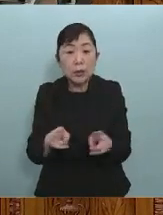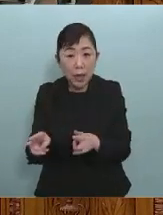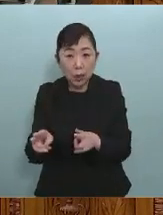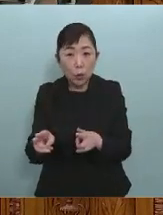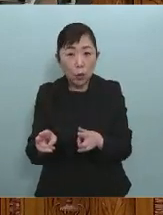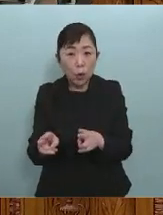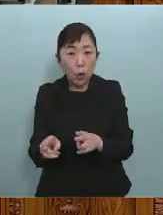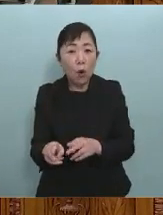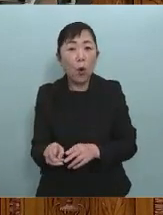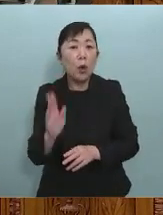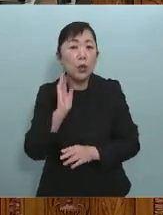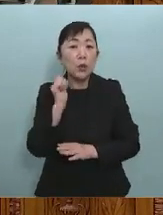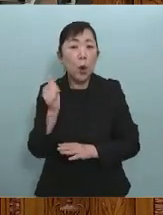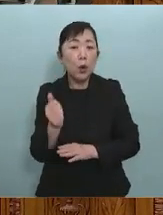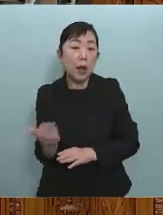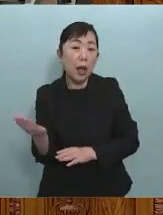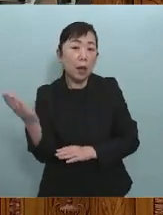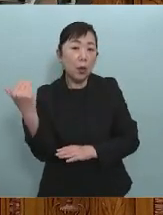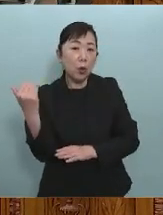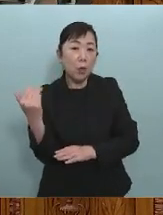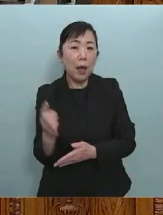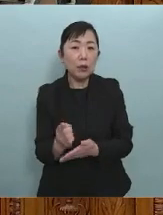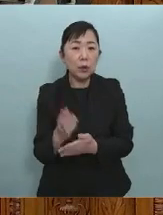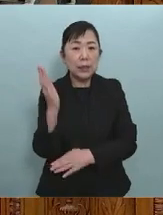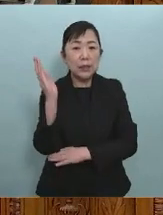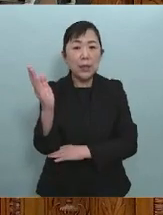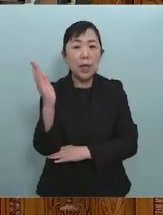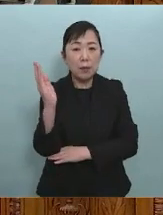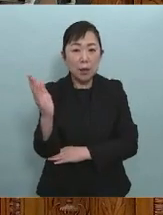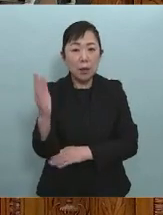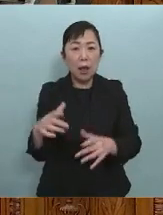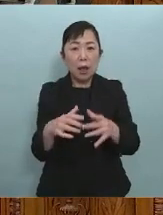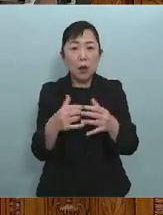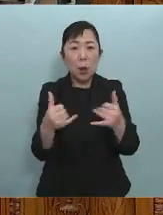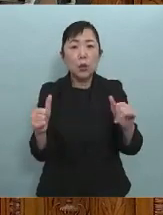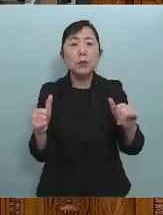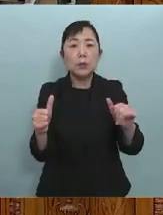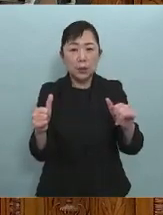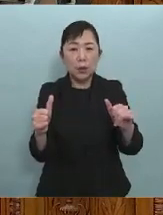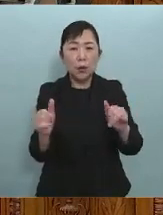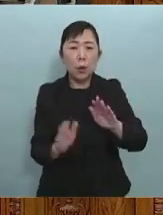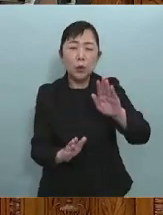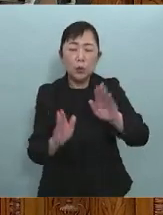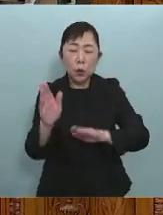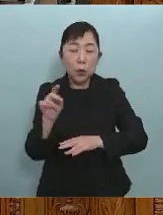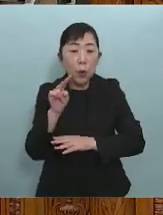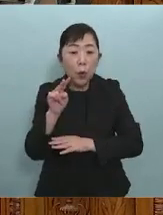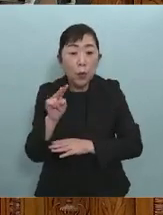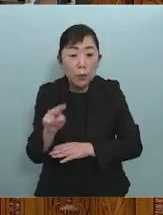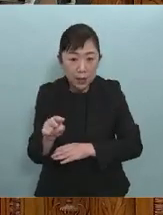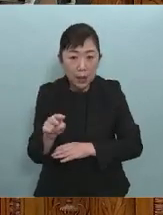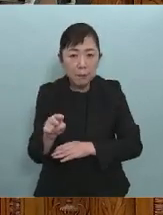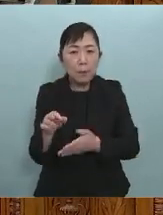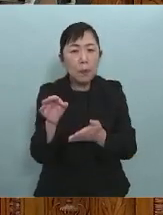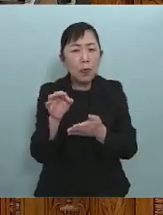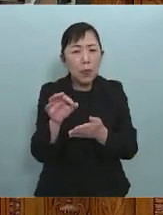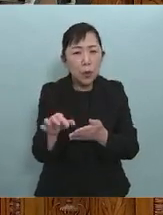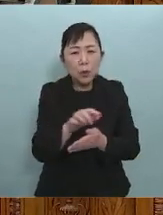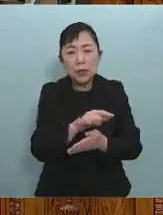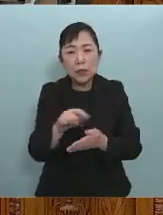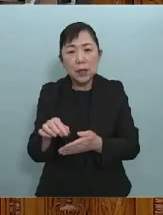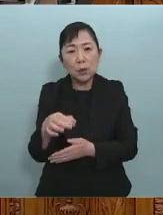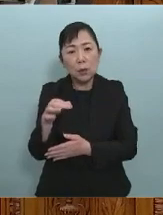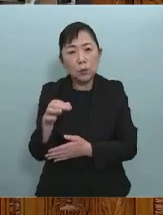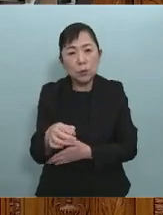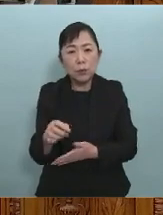で国民の消費や投資状況は力強さにかける状況足元の賃上げが